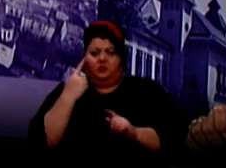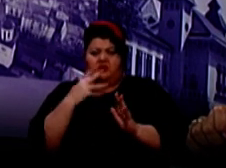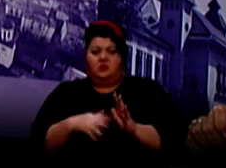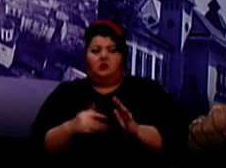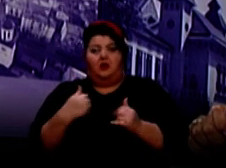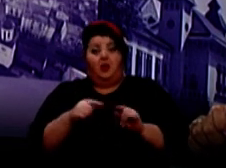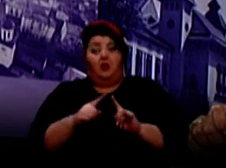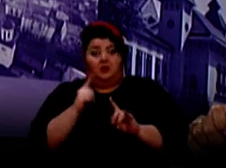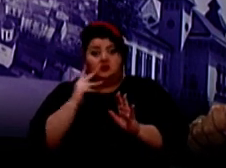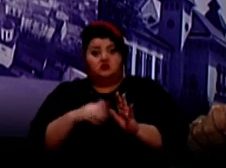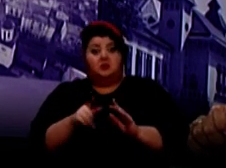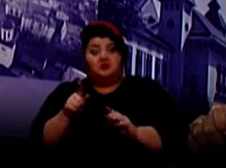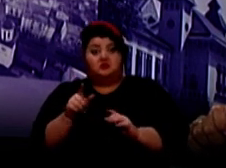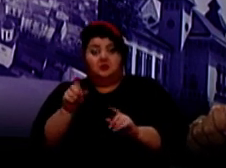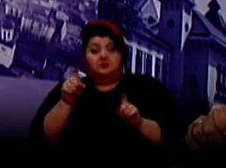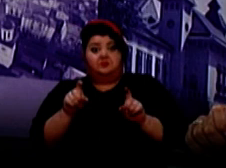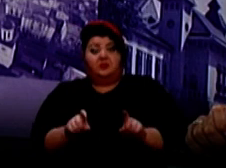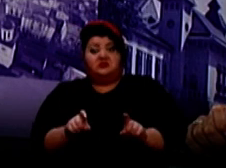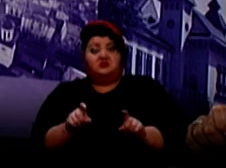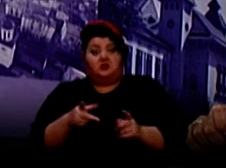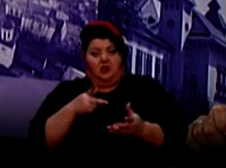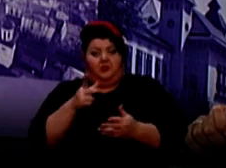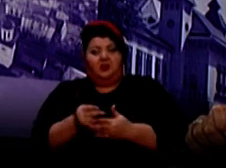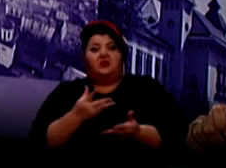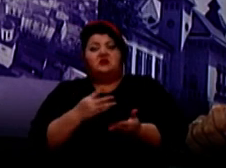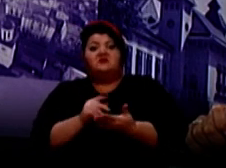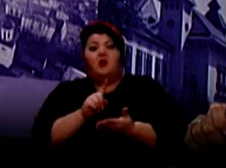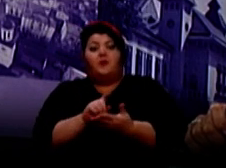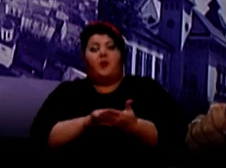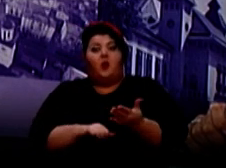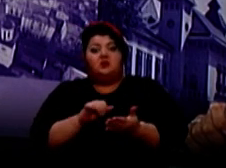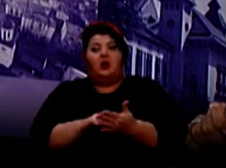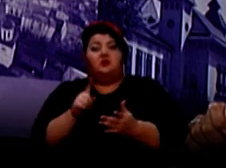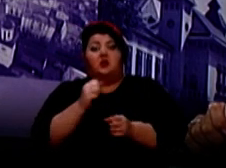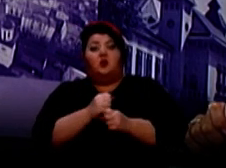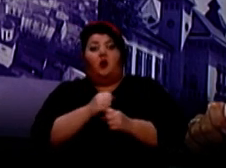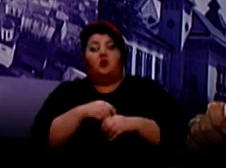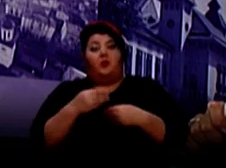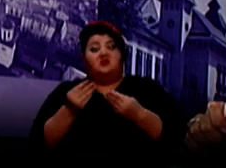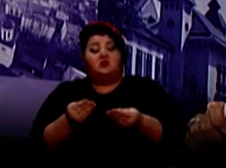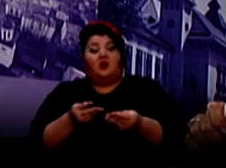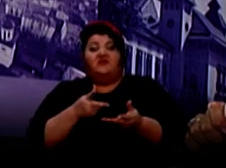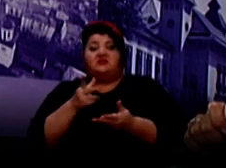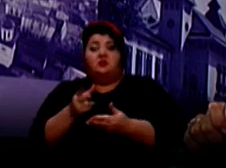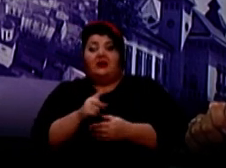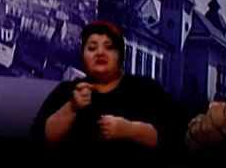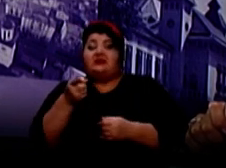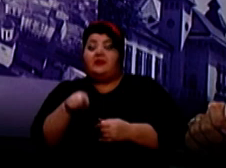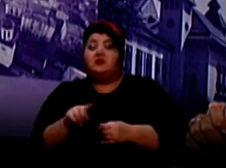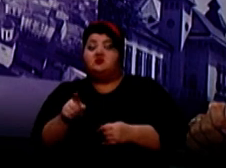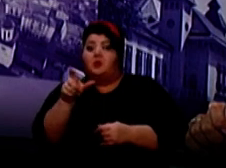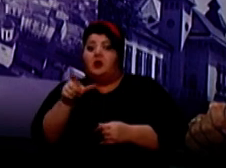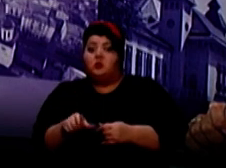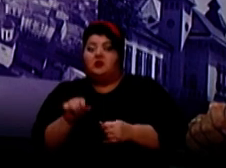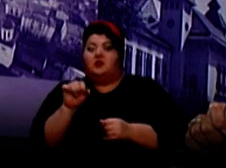я також розумію, що цей пасажир платить свої податки, його роботодавець платить податки за те, щоб людина